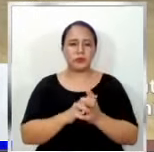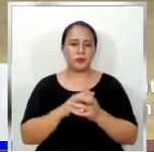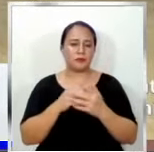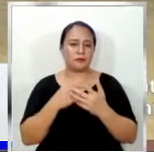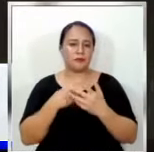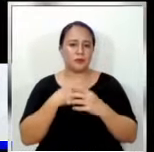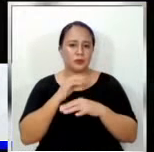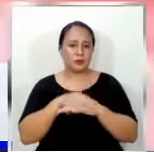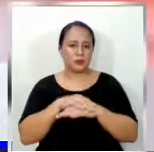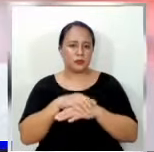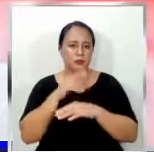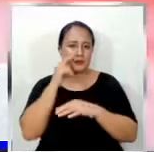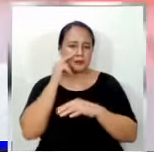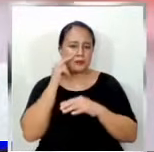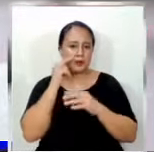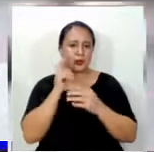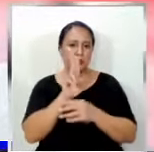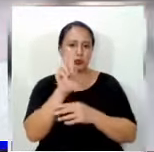ating mga batas.